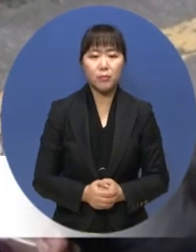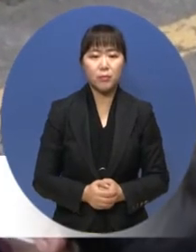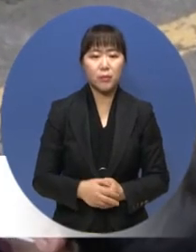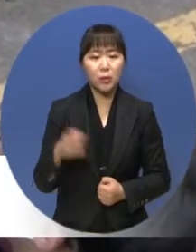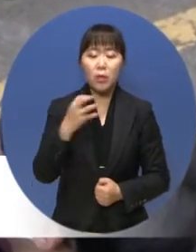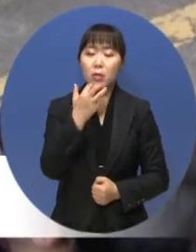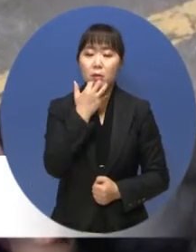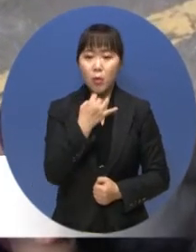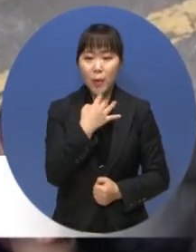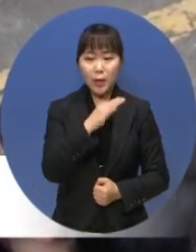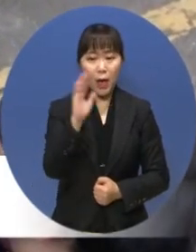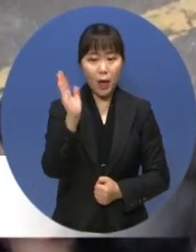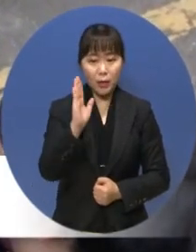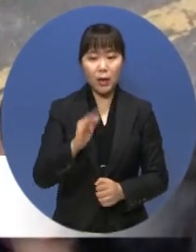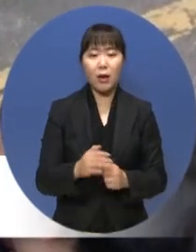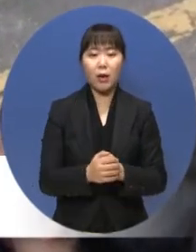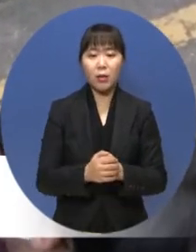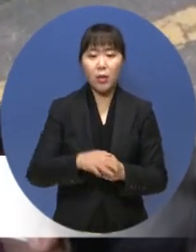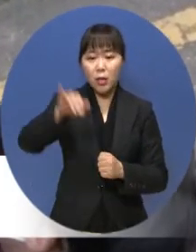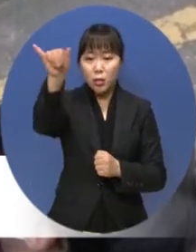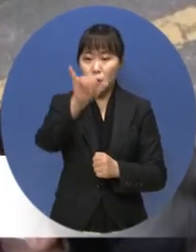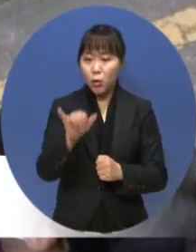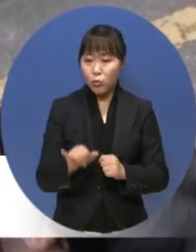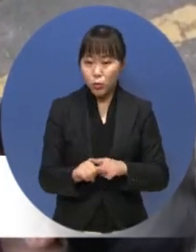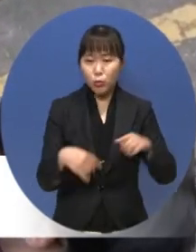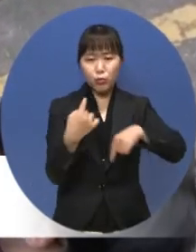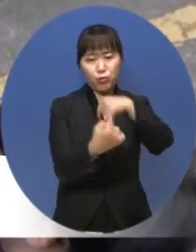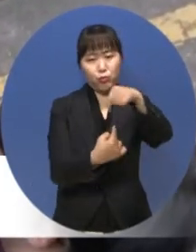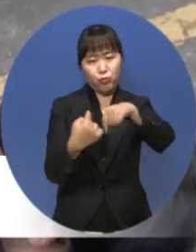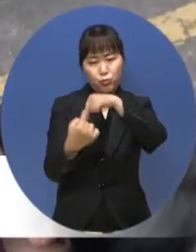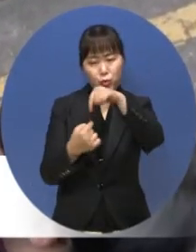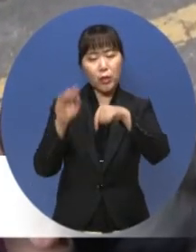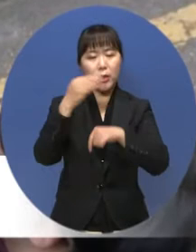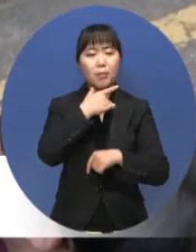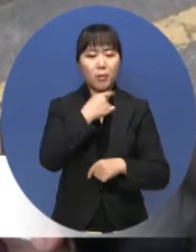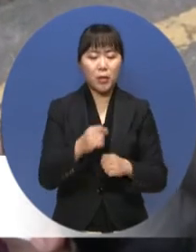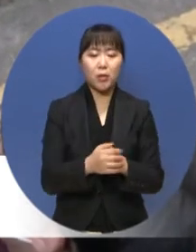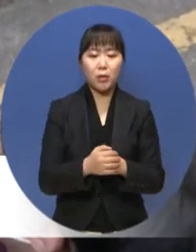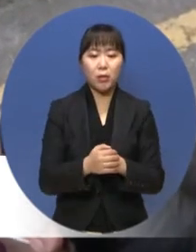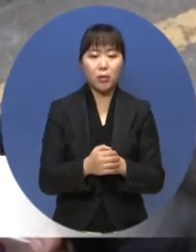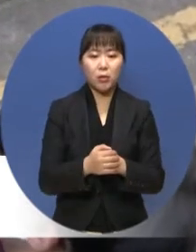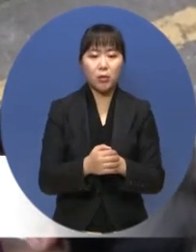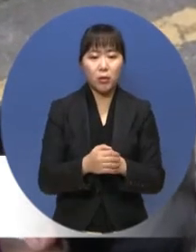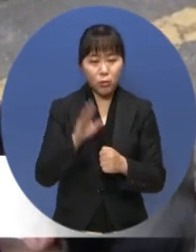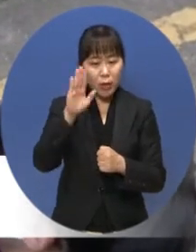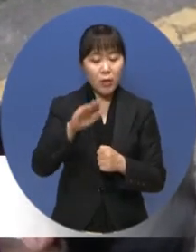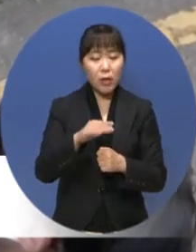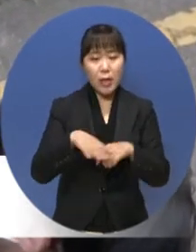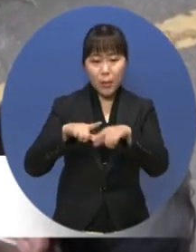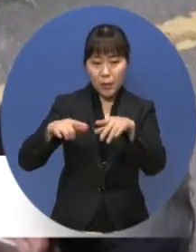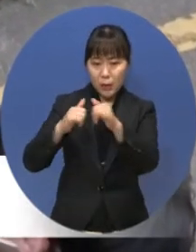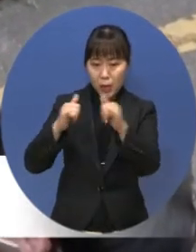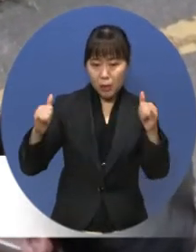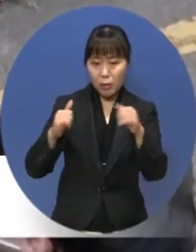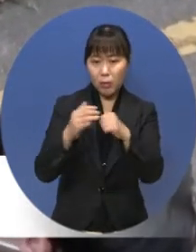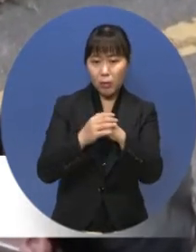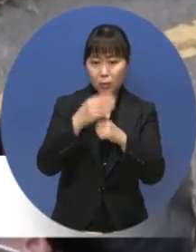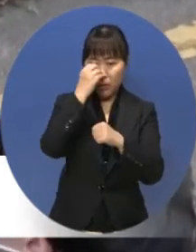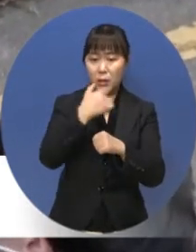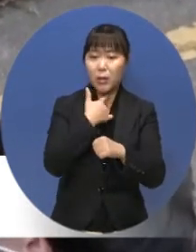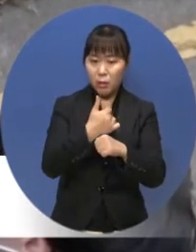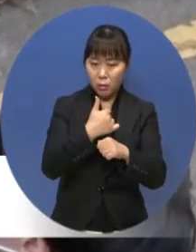또 서울뿐만이 아니라 전국적으로도 운영이 되었으면 합니다. 그래서 비장애인들에게 무지만